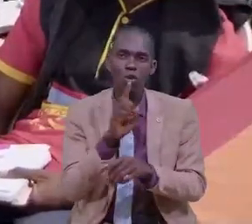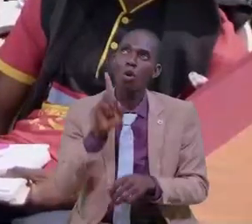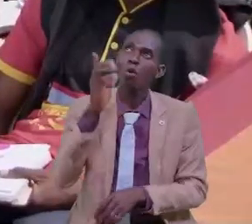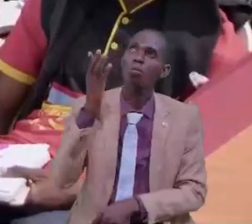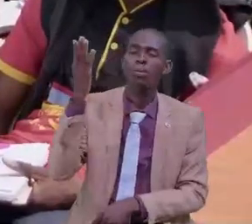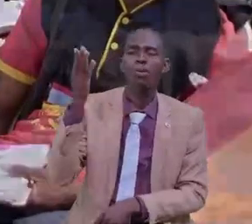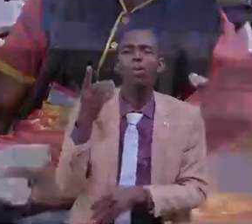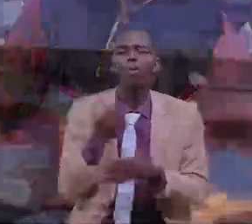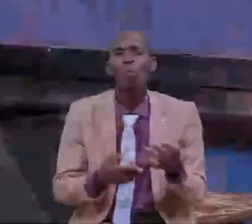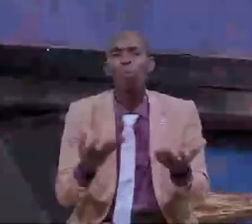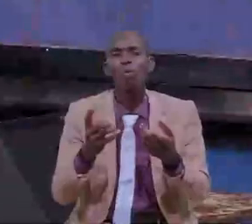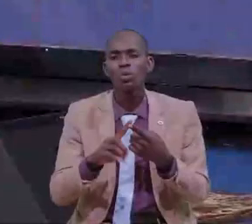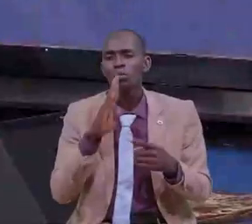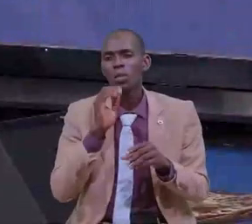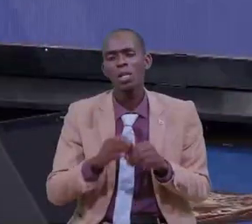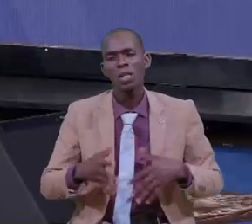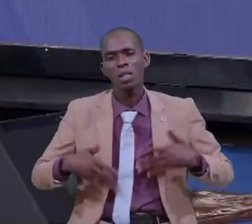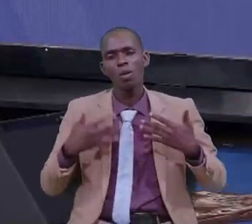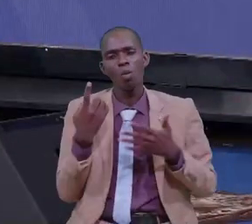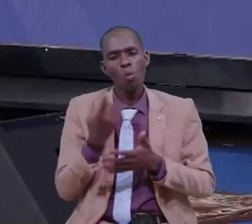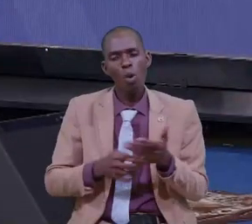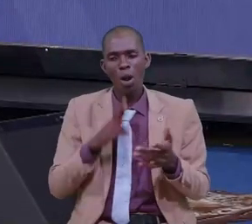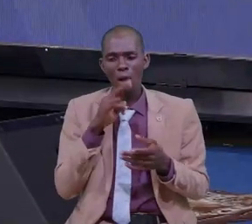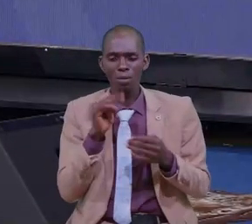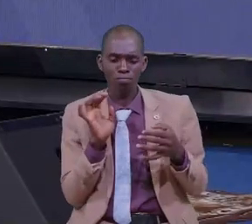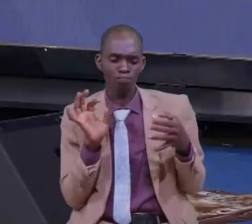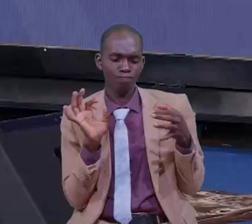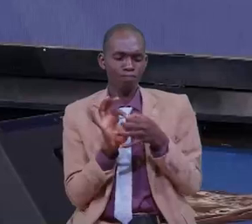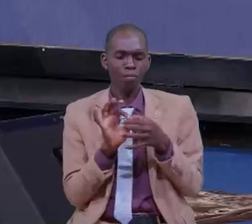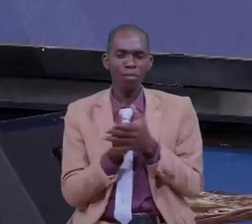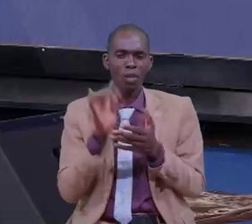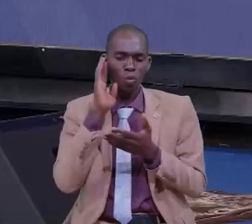Où est-ce que je serai dans la vie? Et quelles sont les connexions?